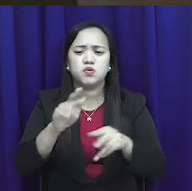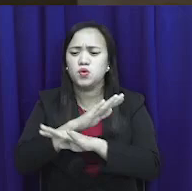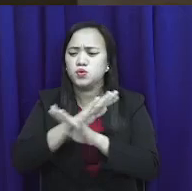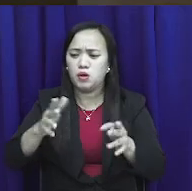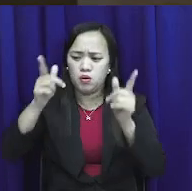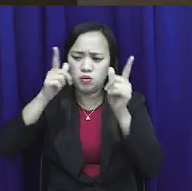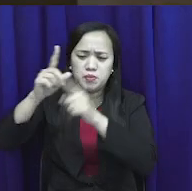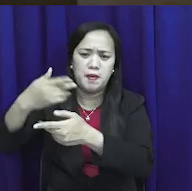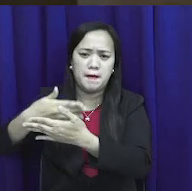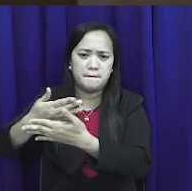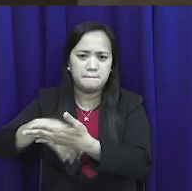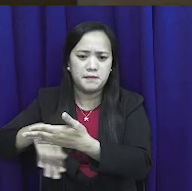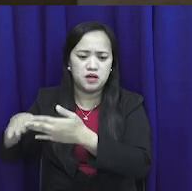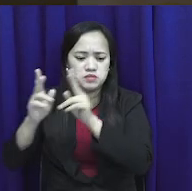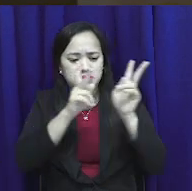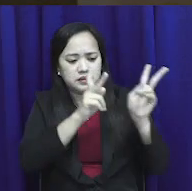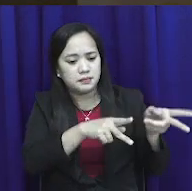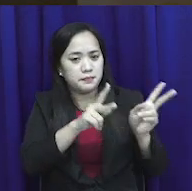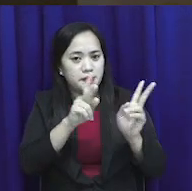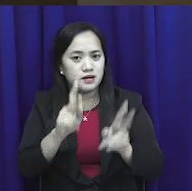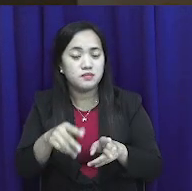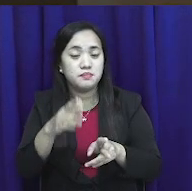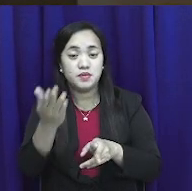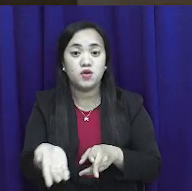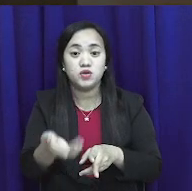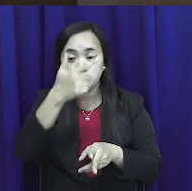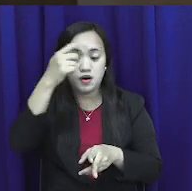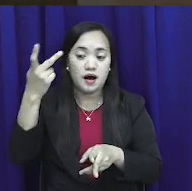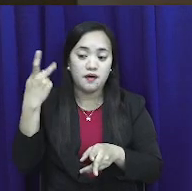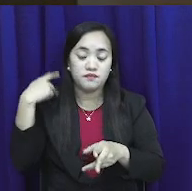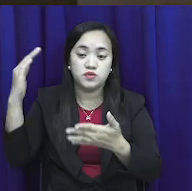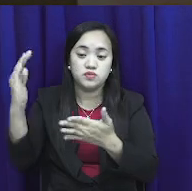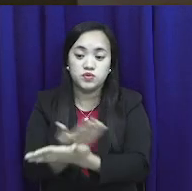Ano yun May asawa na kayo tos mag-prepare kayo ulit dahil